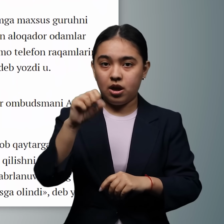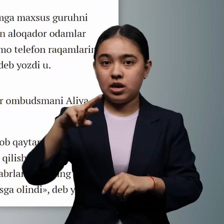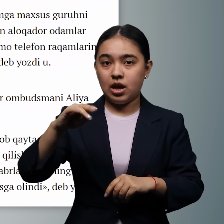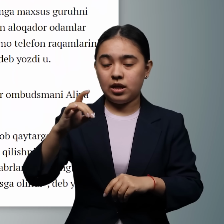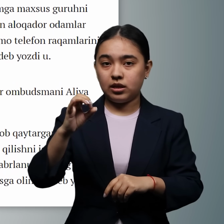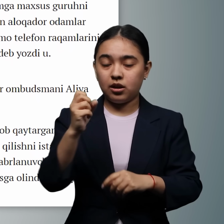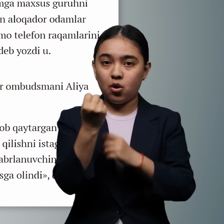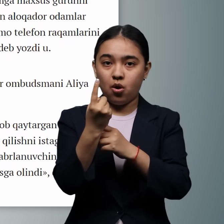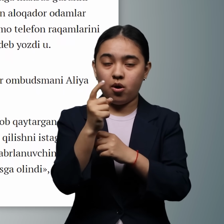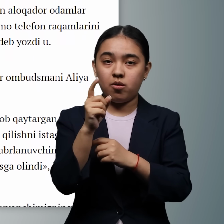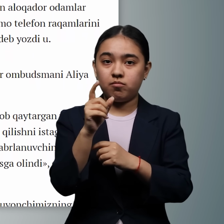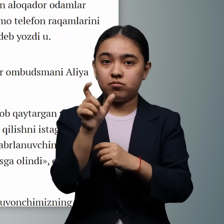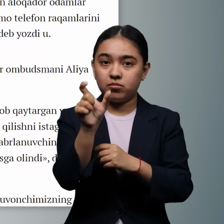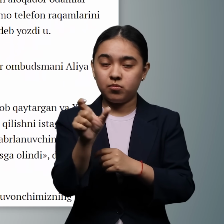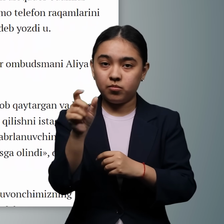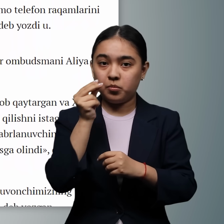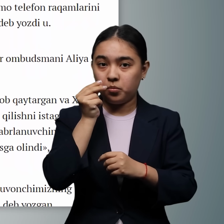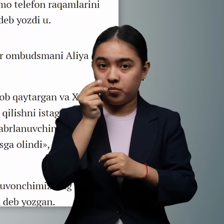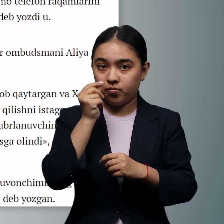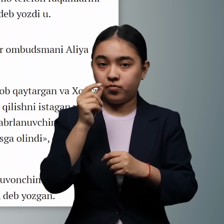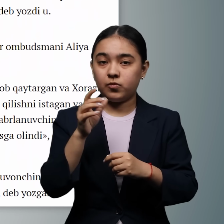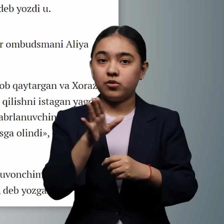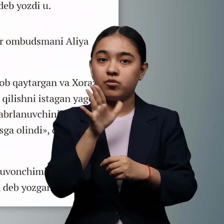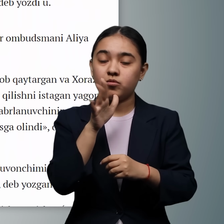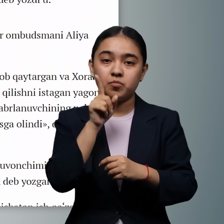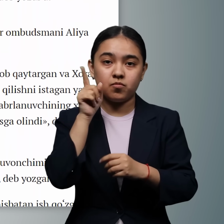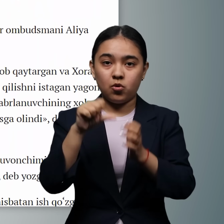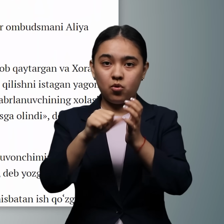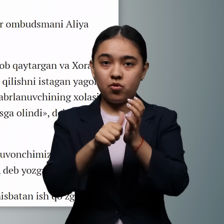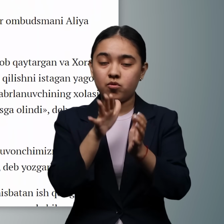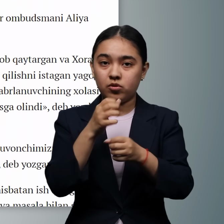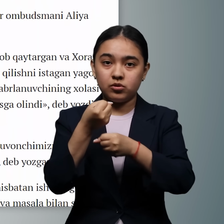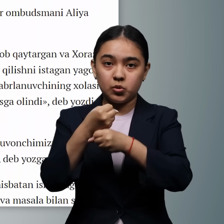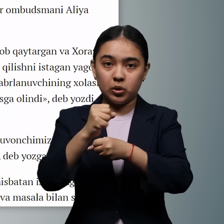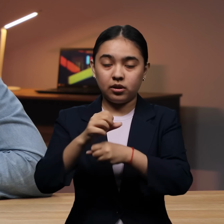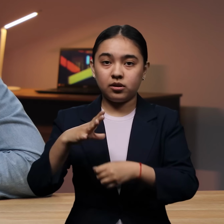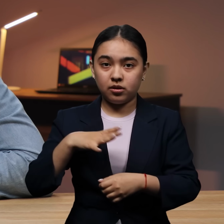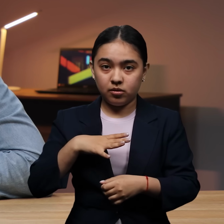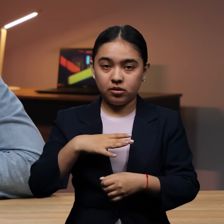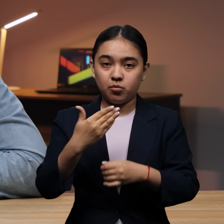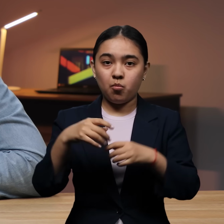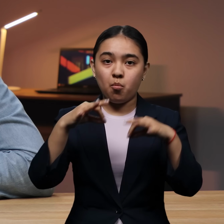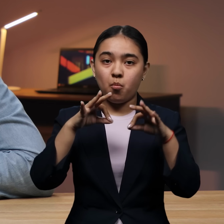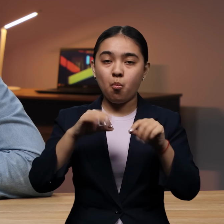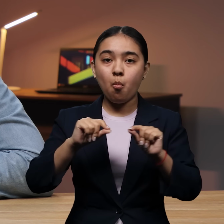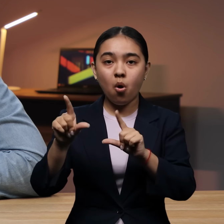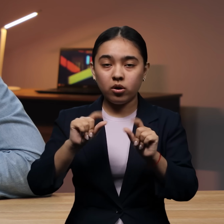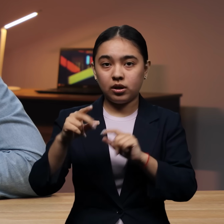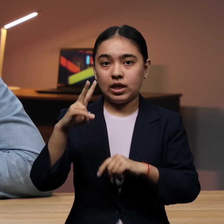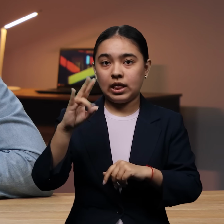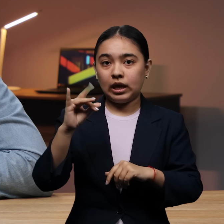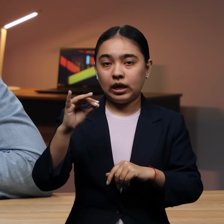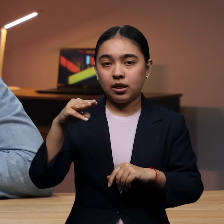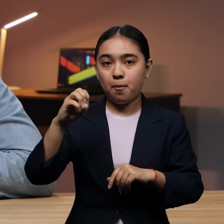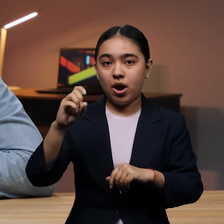Yangiariq tumanida 11 nafar erkak voyaga yetmagan 16 yoshli qizni zo'rlagani aytilyapti. Bu haqda bloger Nikita